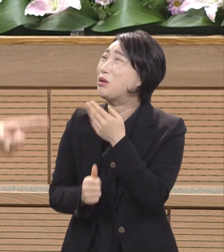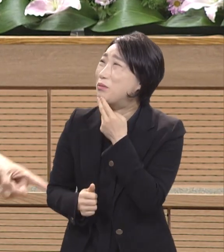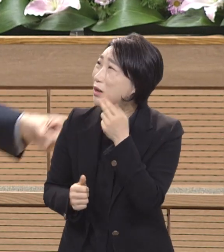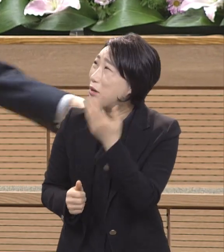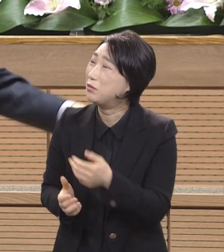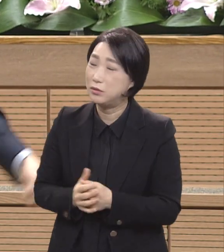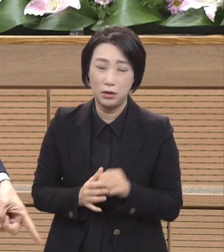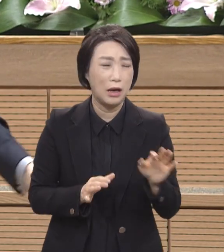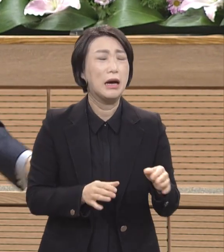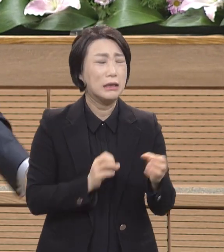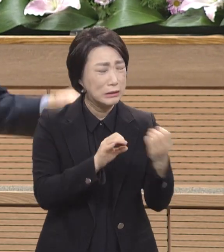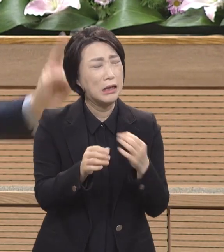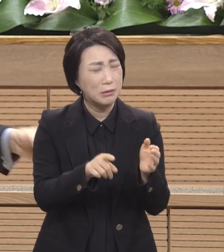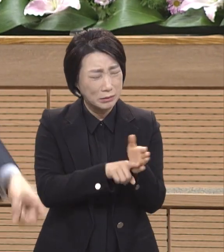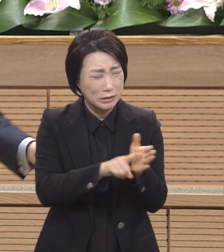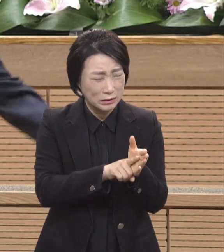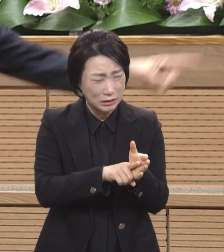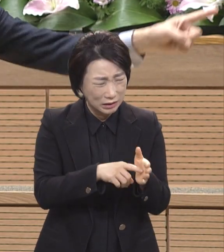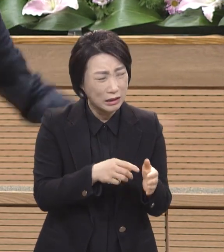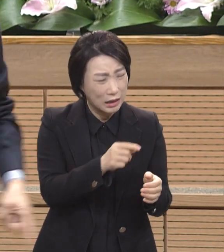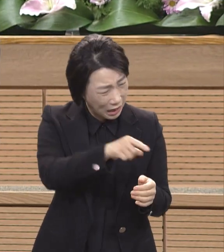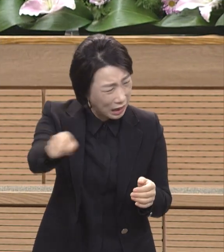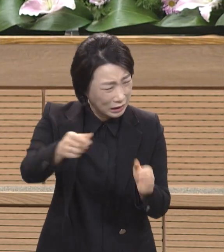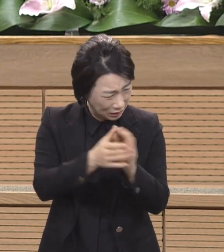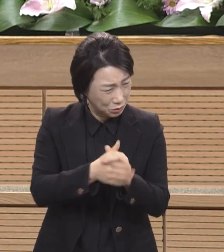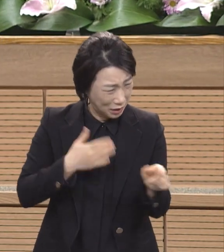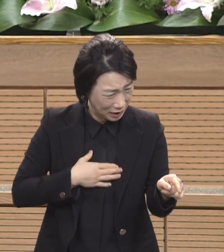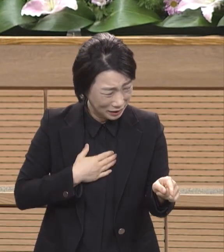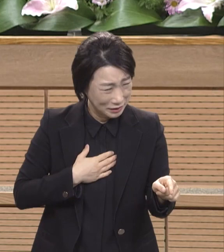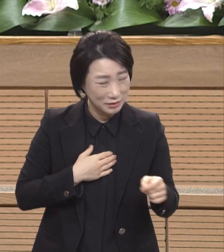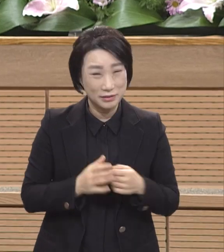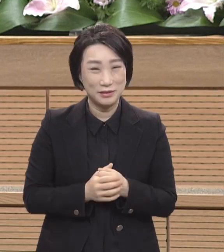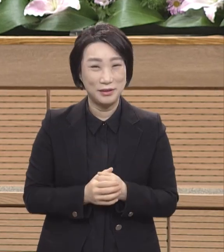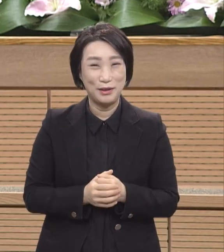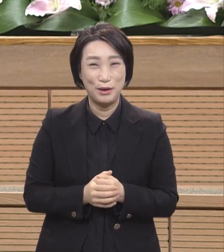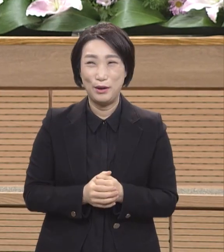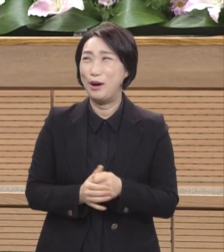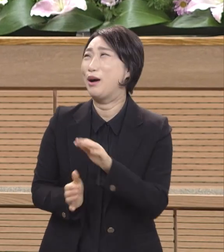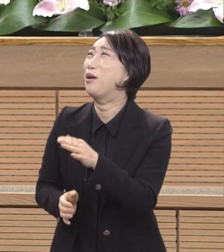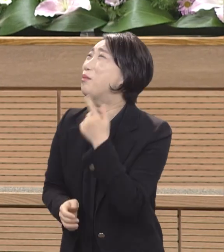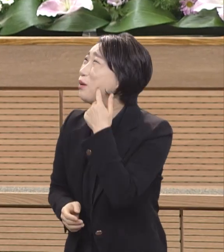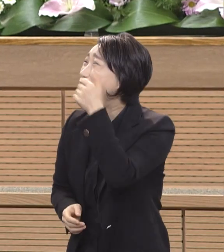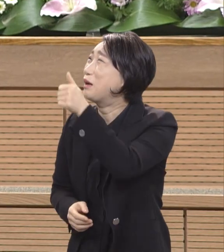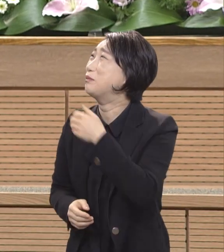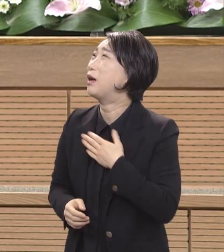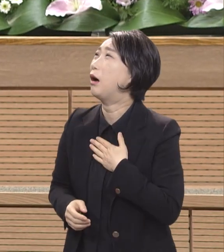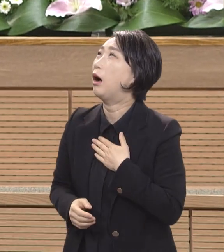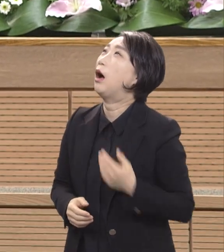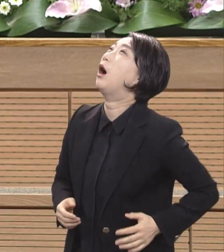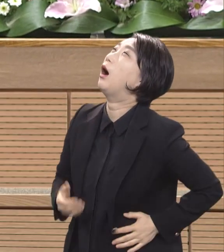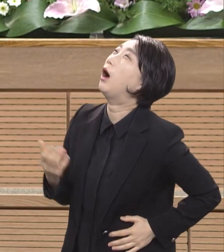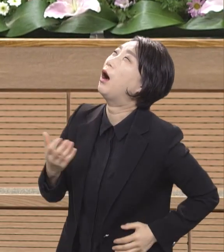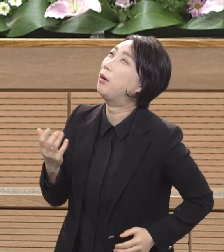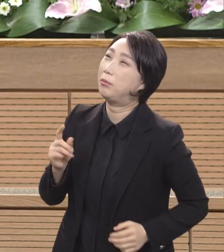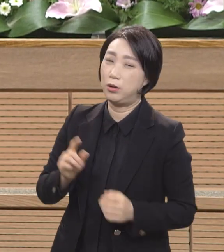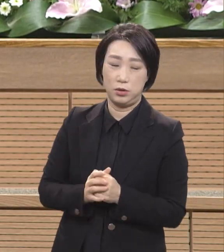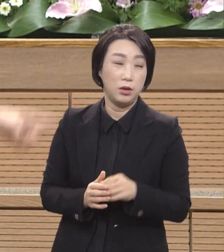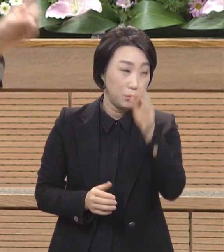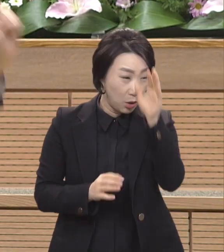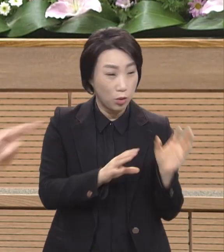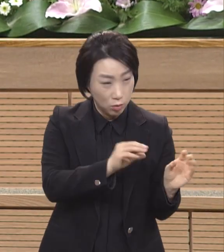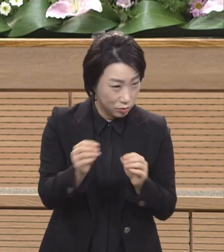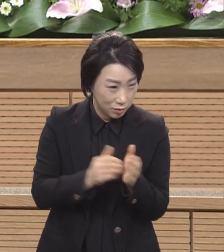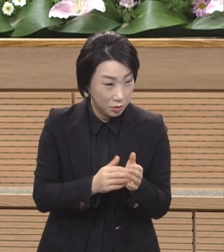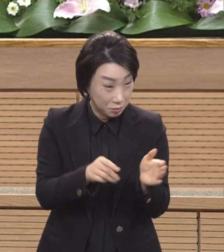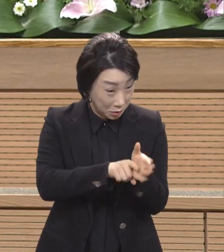된 줄로 믿고 가가 기도요. 된 줄로 믿고 가. 자, 목사님 저는 여기 아파서 왔어요. 나선 줄로